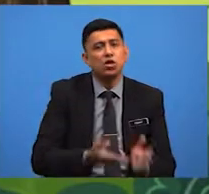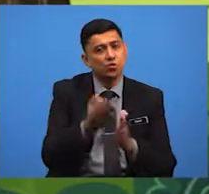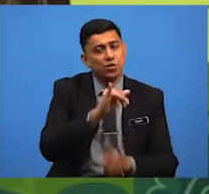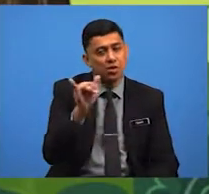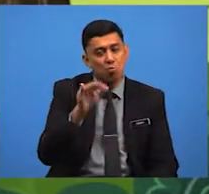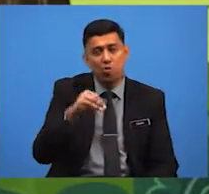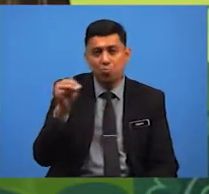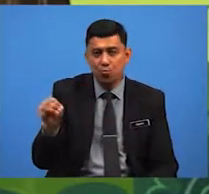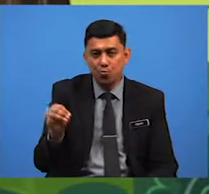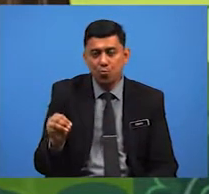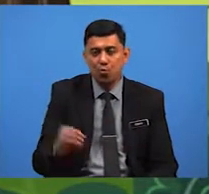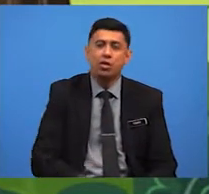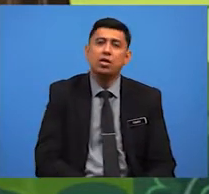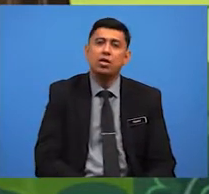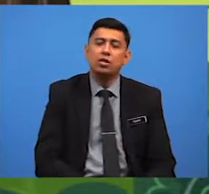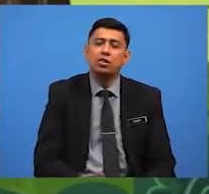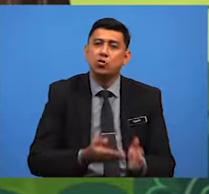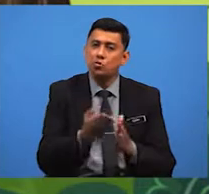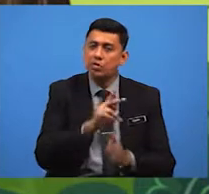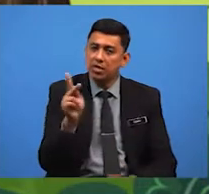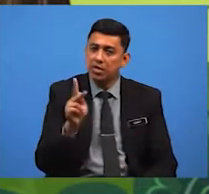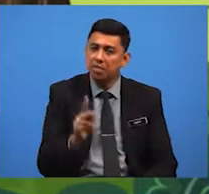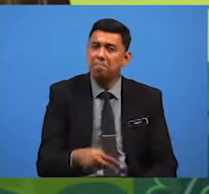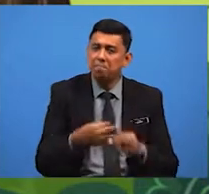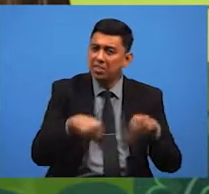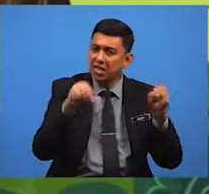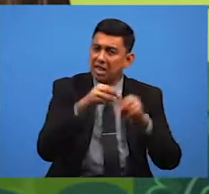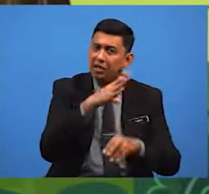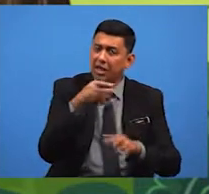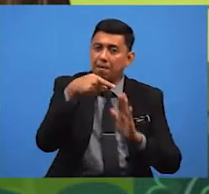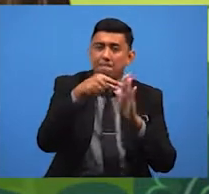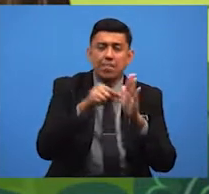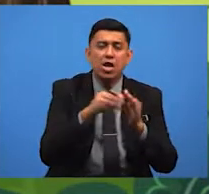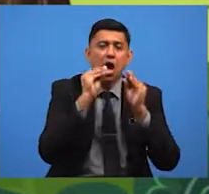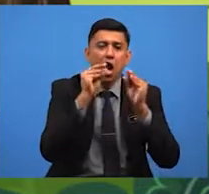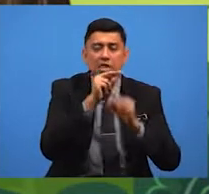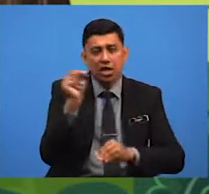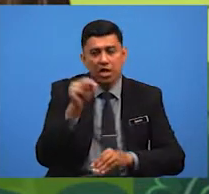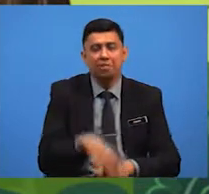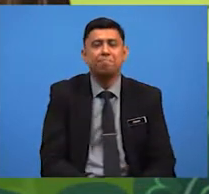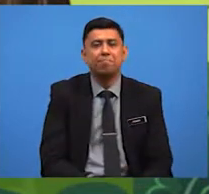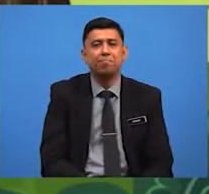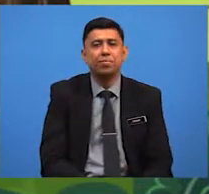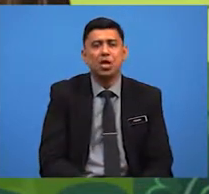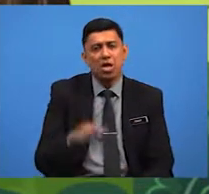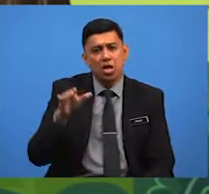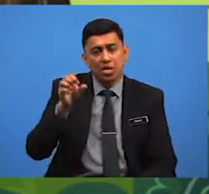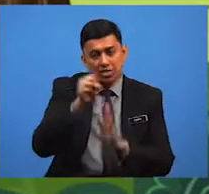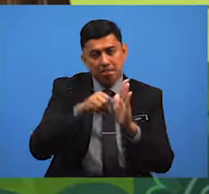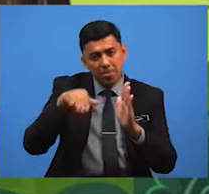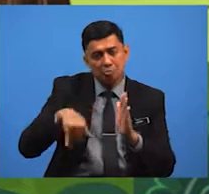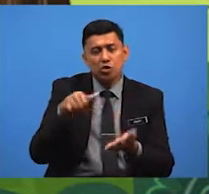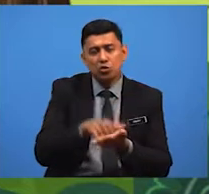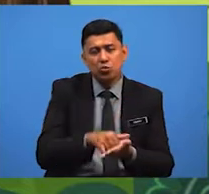Seterusnya, murid-murid, kita akan telusuri pula aspek nilai dan pengajaran. Sebelum itu, cikgu